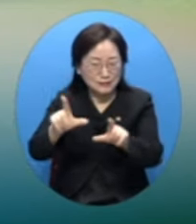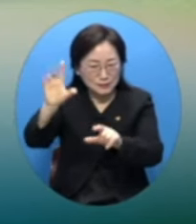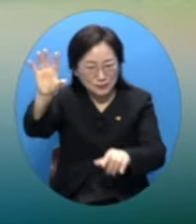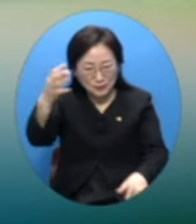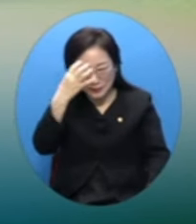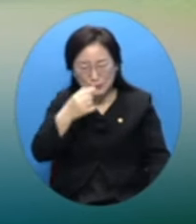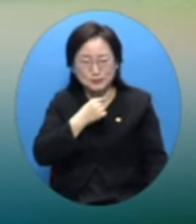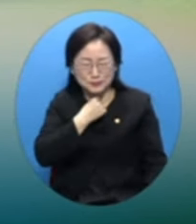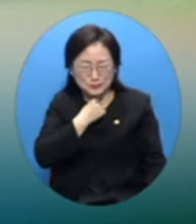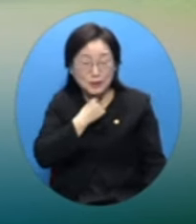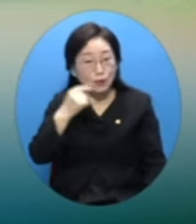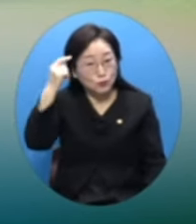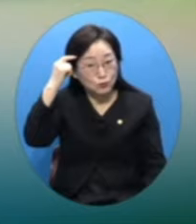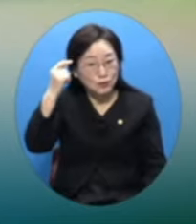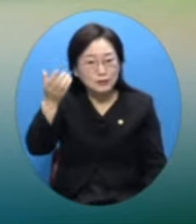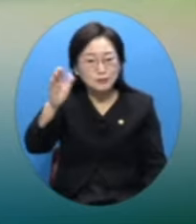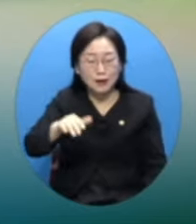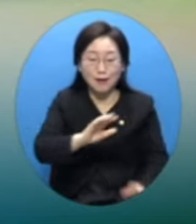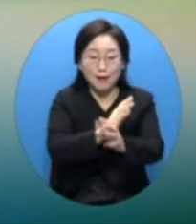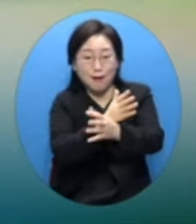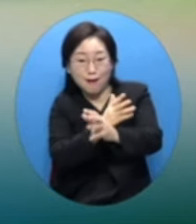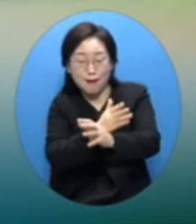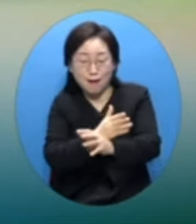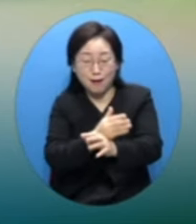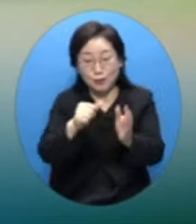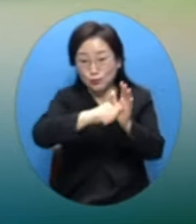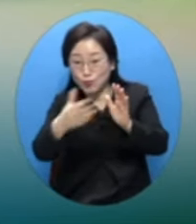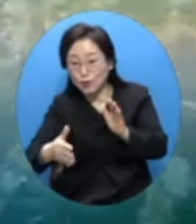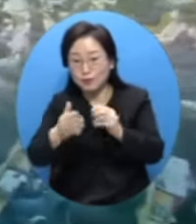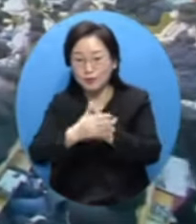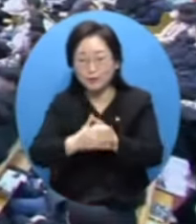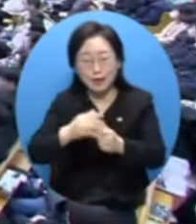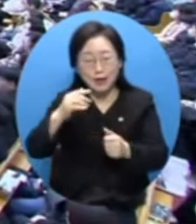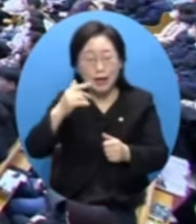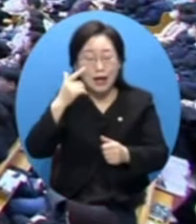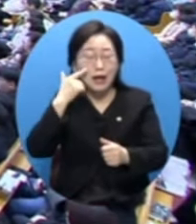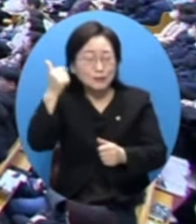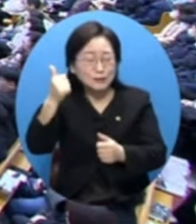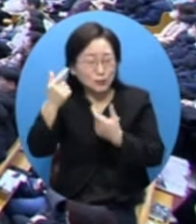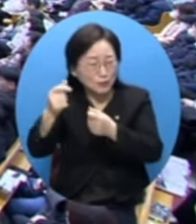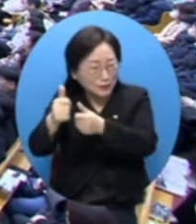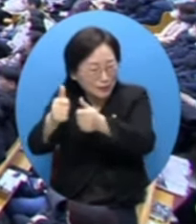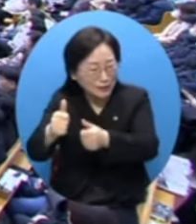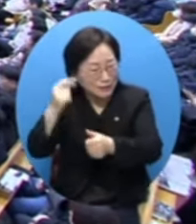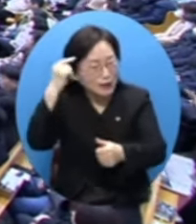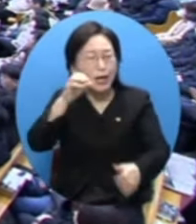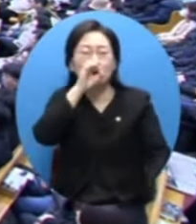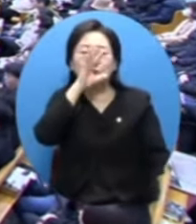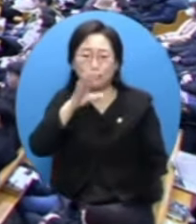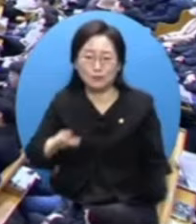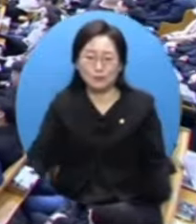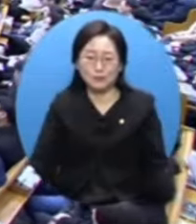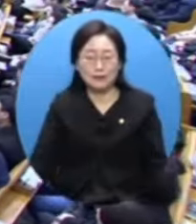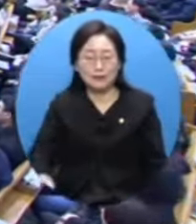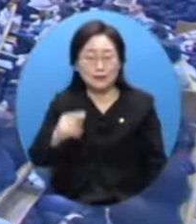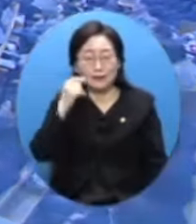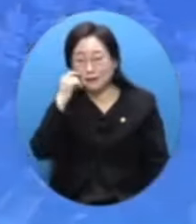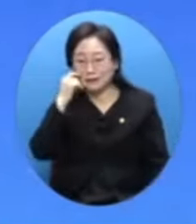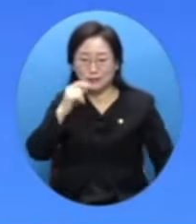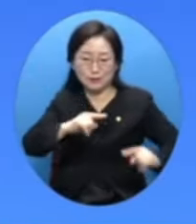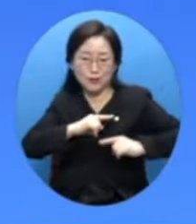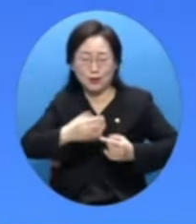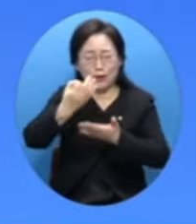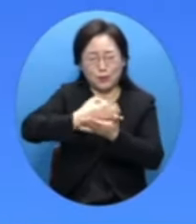했었습니다. 그런데 개그맨으로 잘 나가다 보니까 그 생각은 싹 사라져버리고 그냥 인기, 명예, 돈 버는